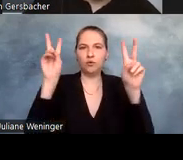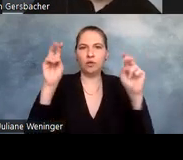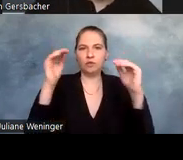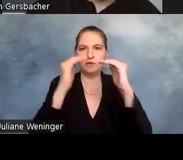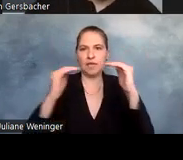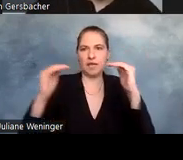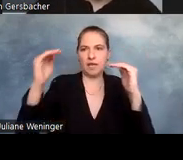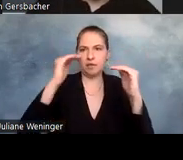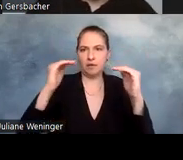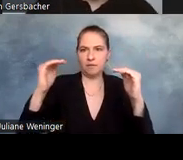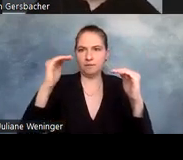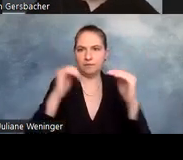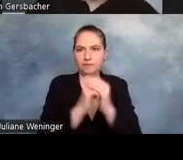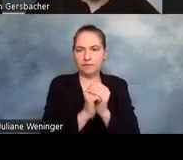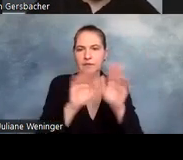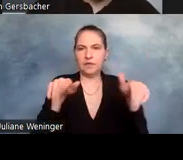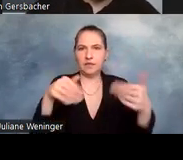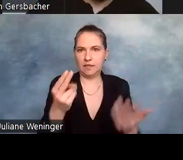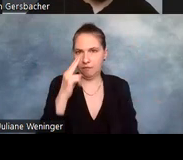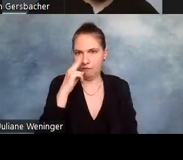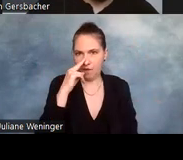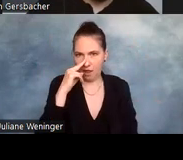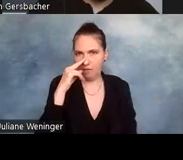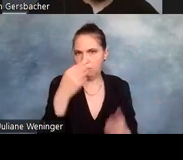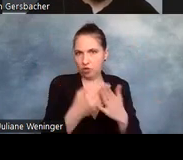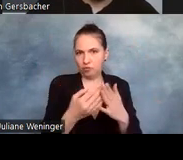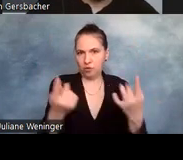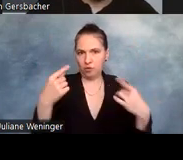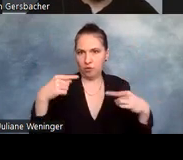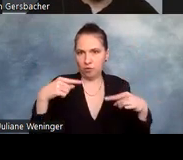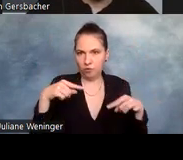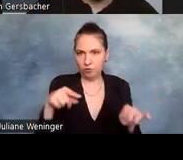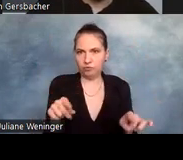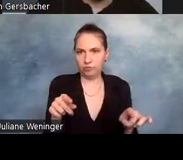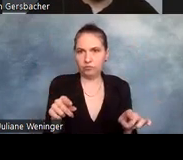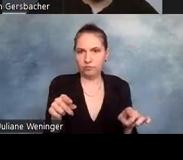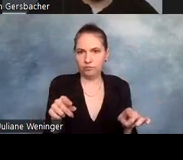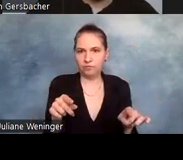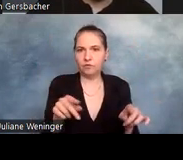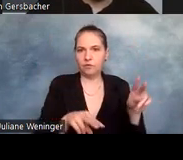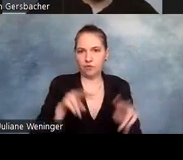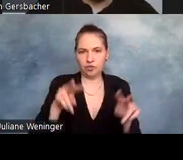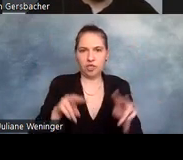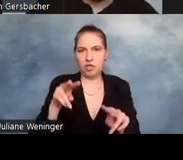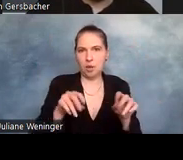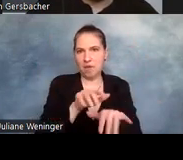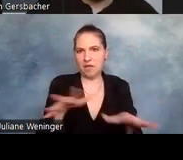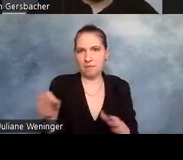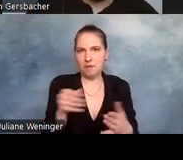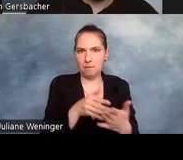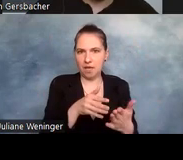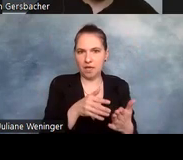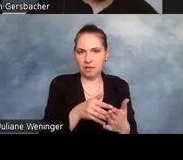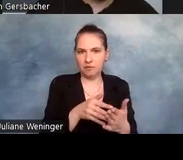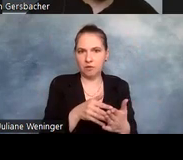Ein Fehlerbeispiel sehen wir unten auf der Folie. Wir haben hier den Text verschiedene Medien mit Barrieren und da wird dann eben